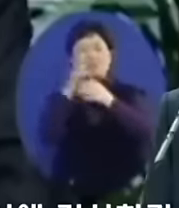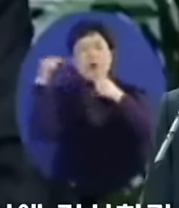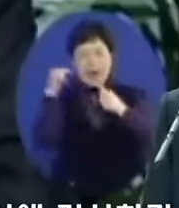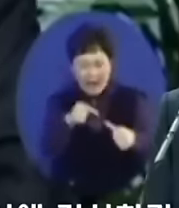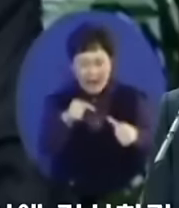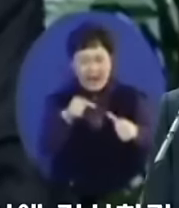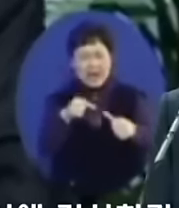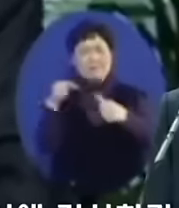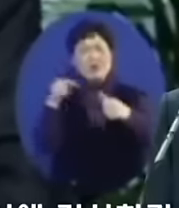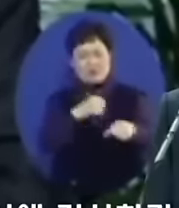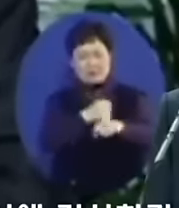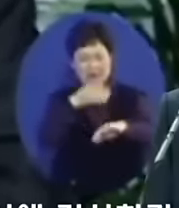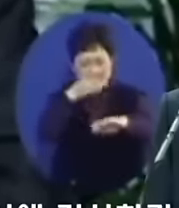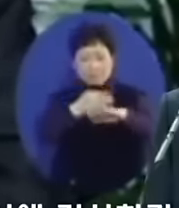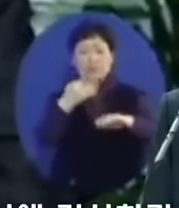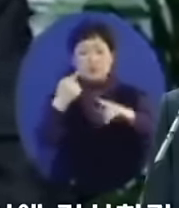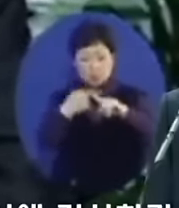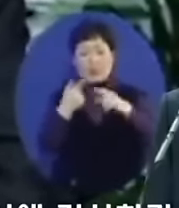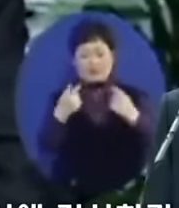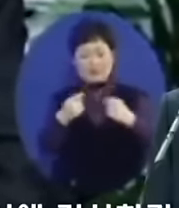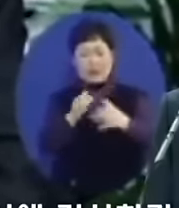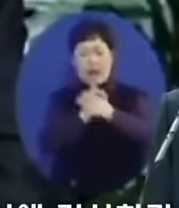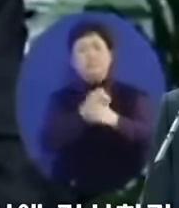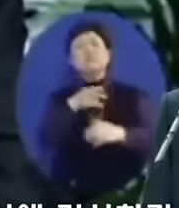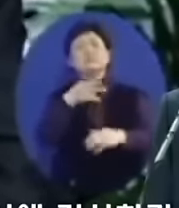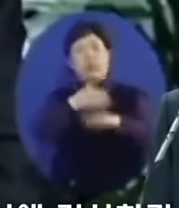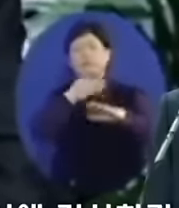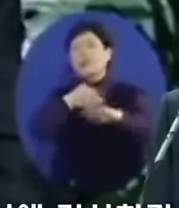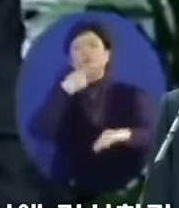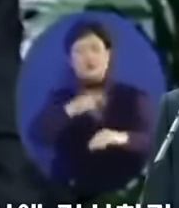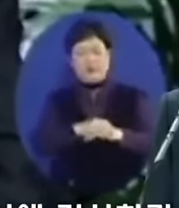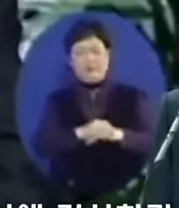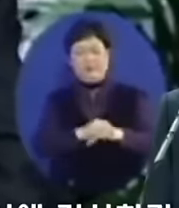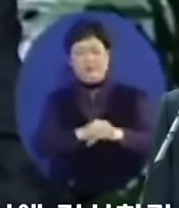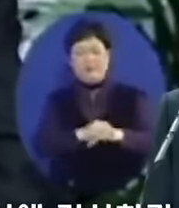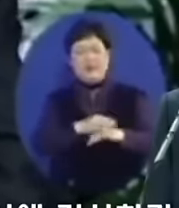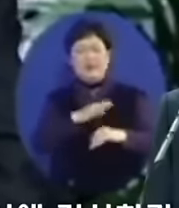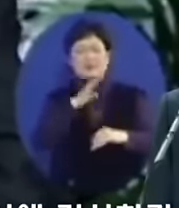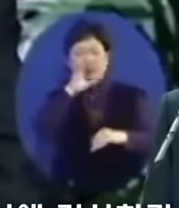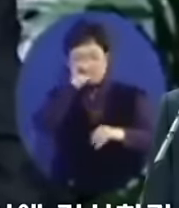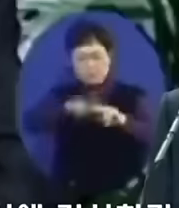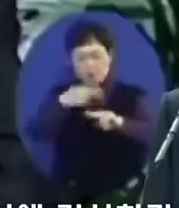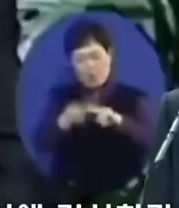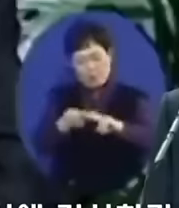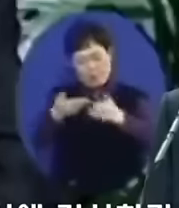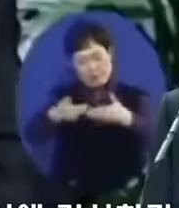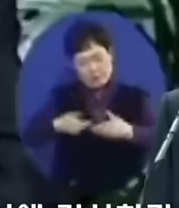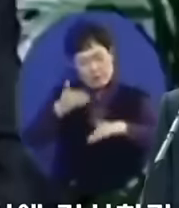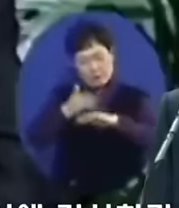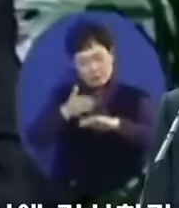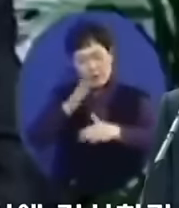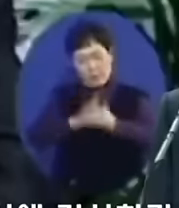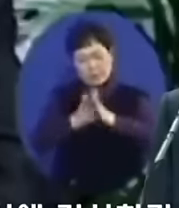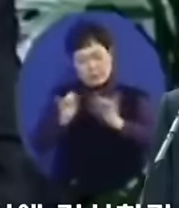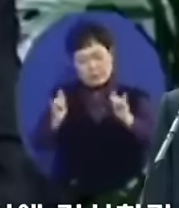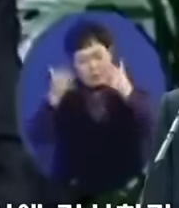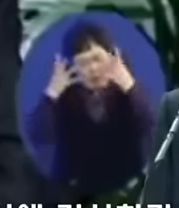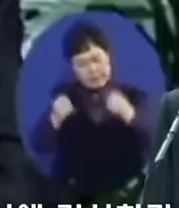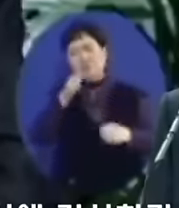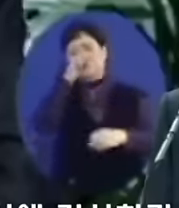것입니다. 또 감사도 그렇습니다. 감사 안 해요. 정말 좋은 선물을 받고도 감사하는 사람이 너무나